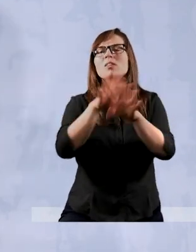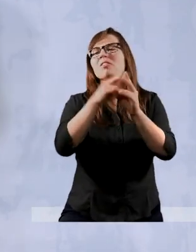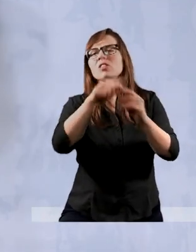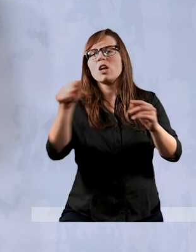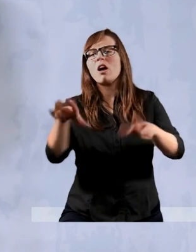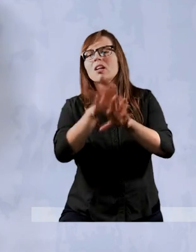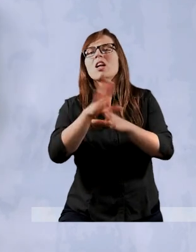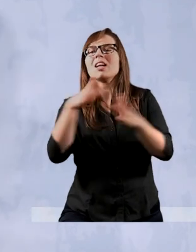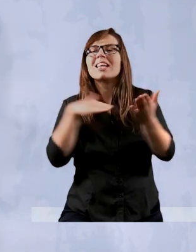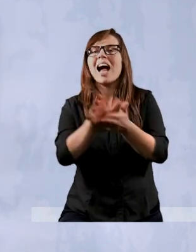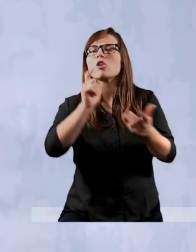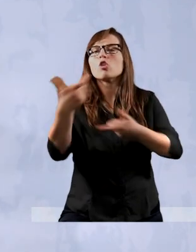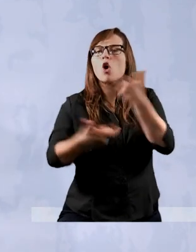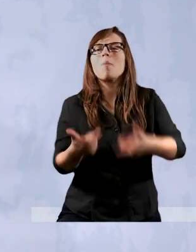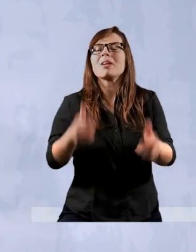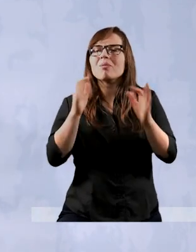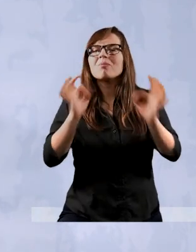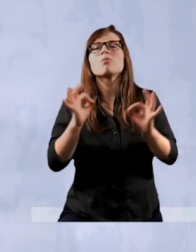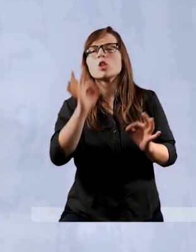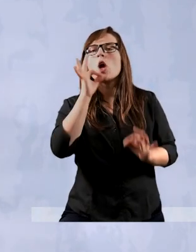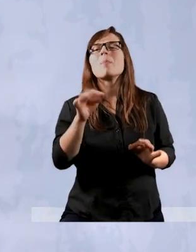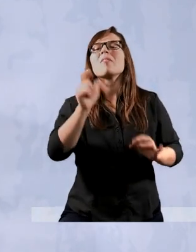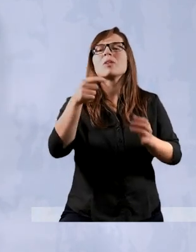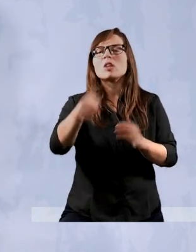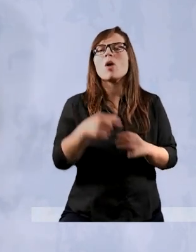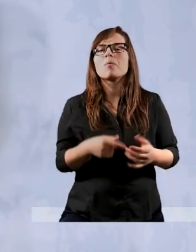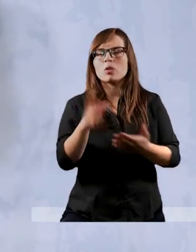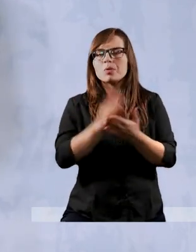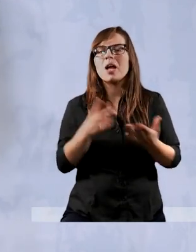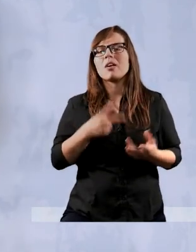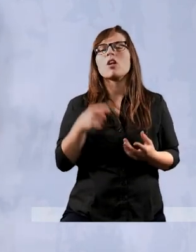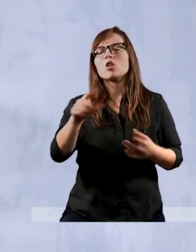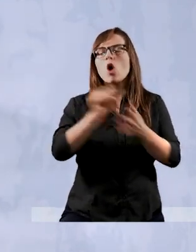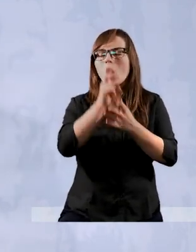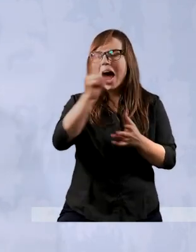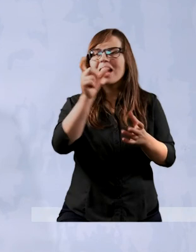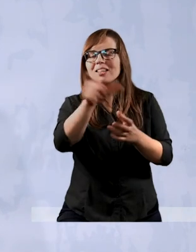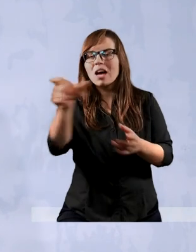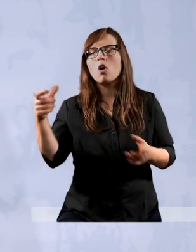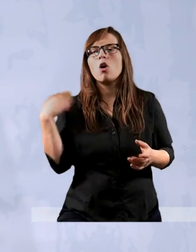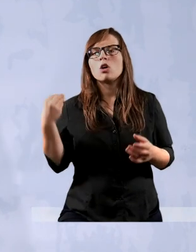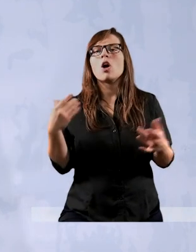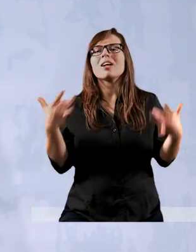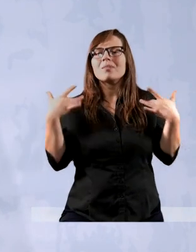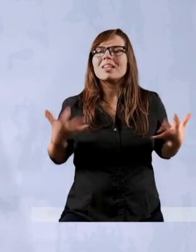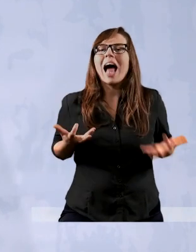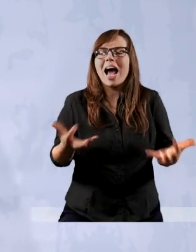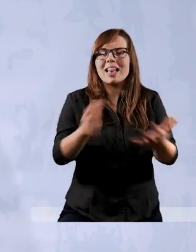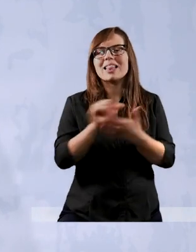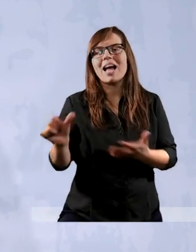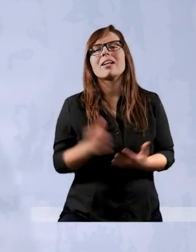uczyć się języków, zacznij robić coś pożytecznego, bo przypatrz się tej mrówce. Do każdego jakaś